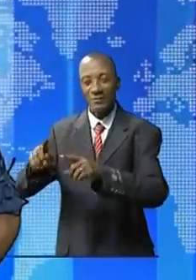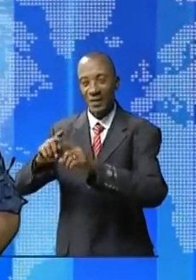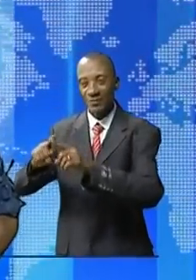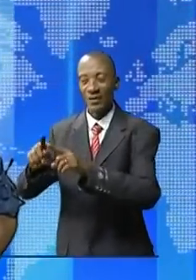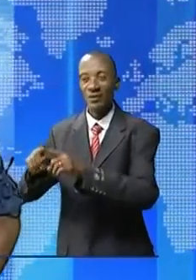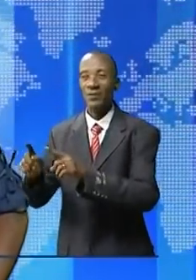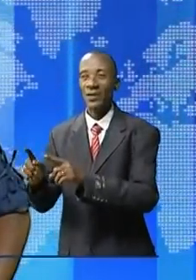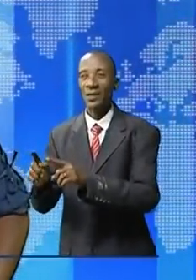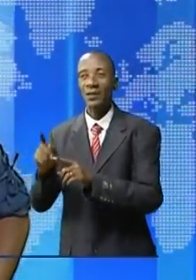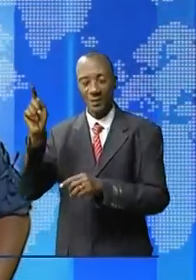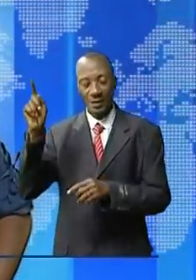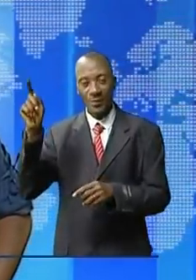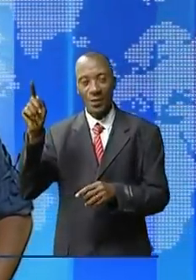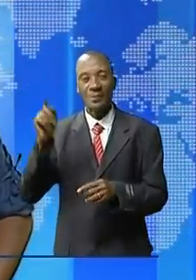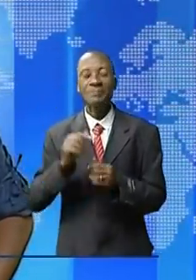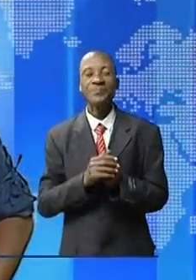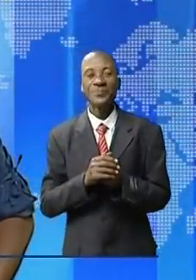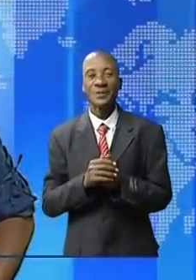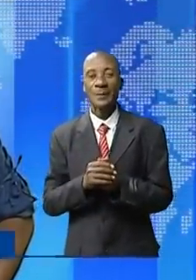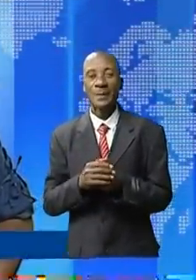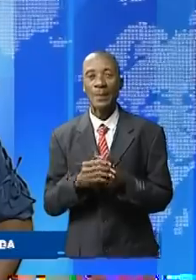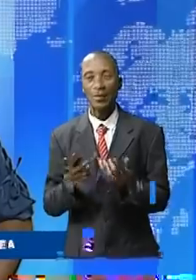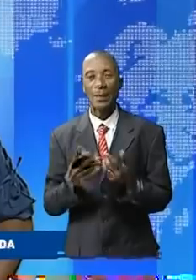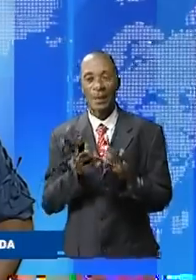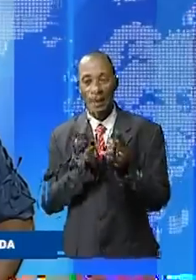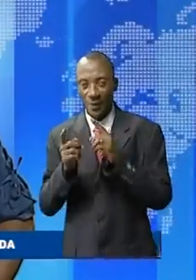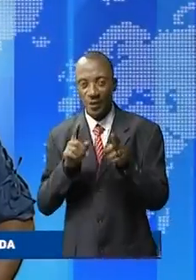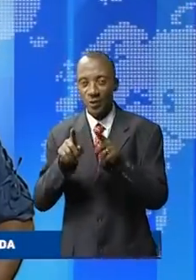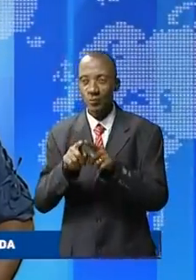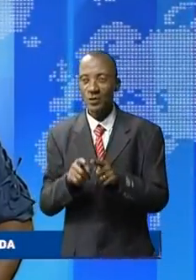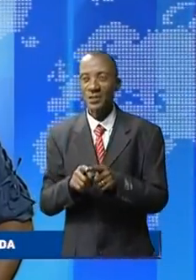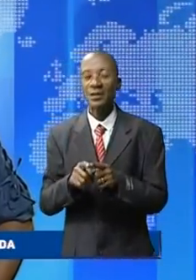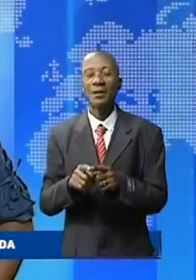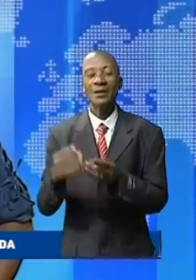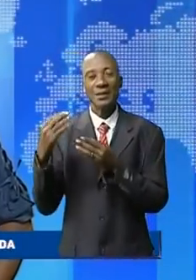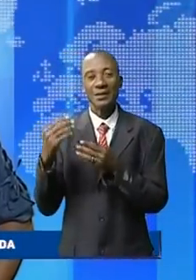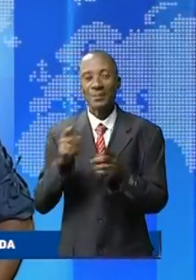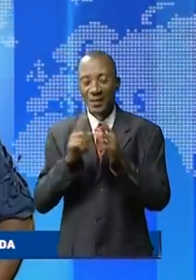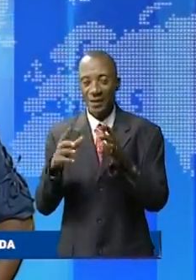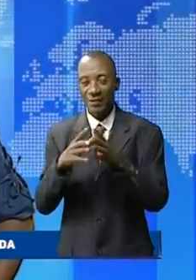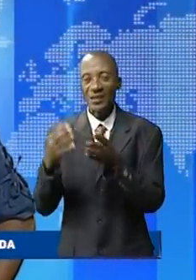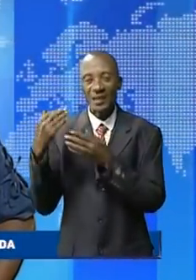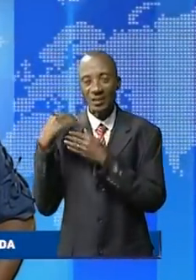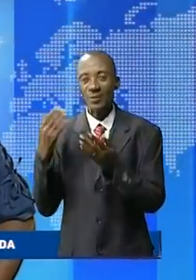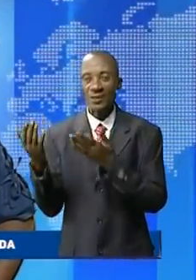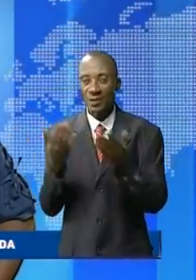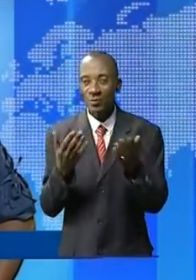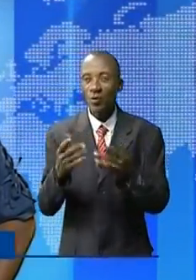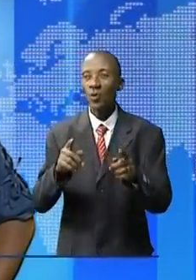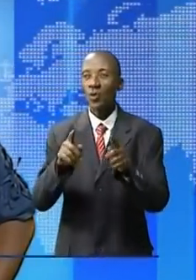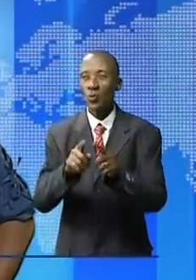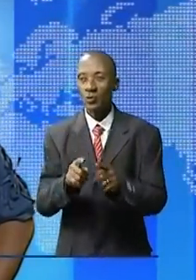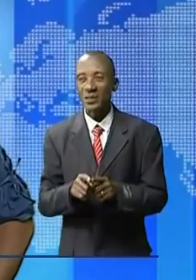parmi lesquels le directeur général du grand port d'Abu Dhabi. L'objectif est de leur présenter